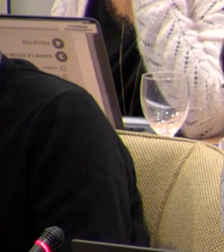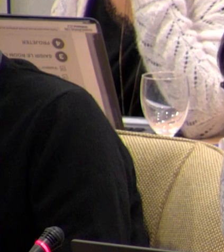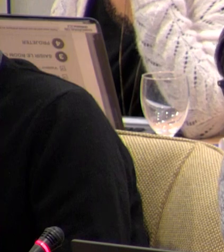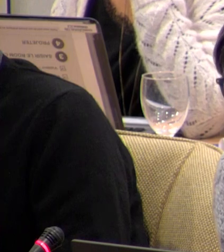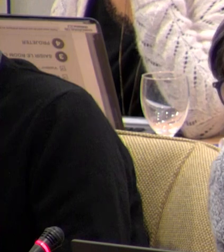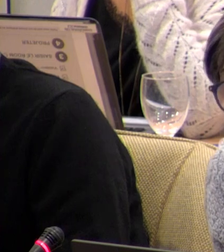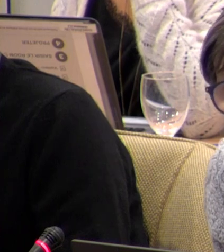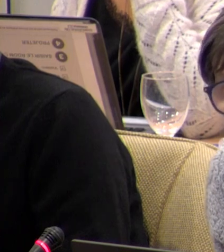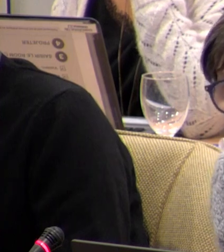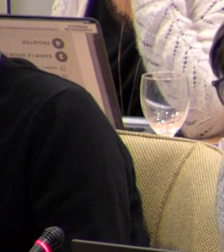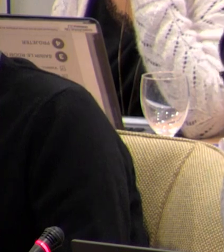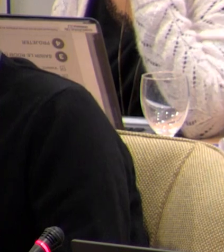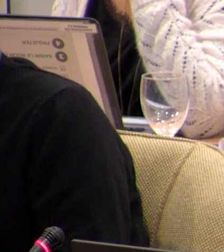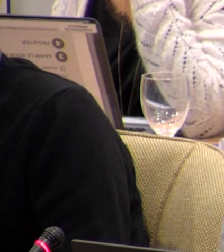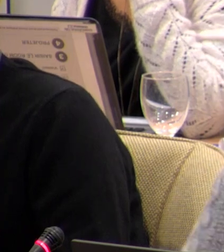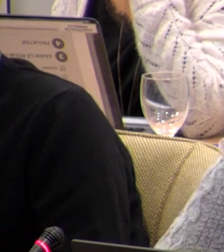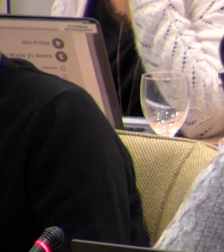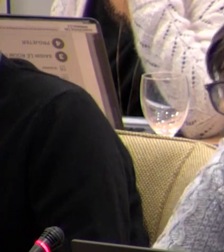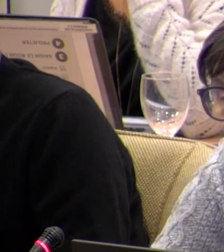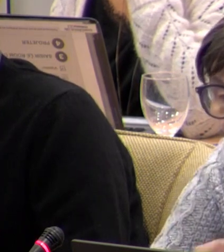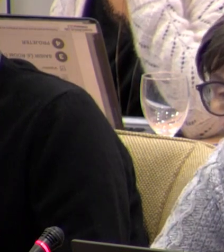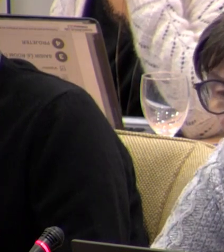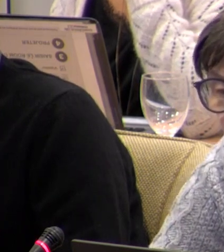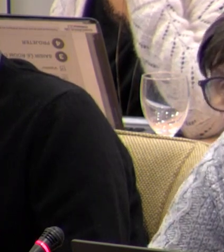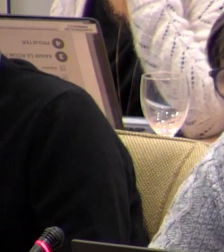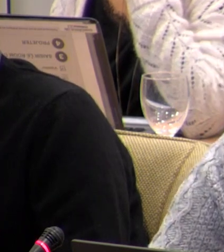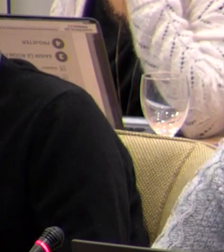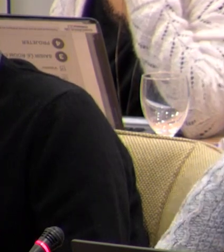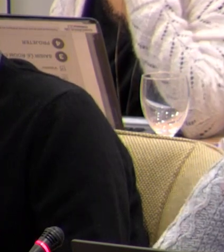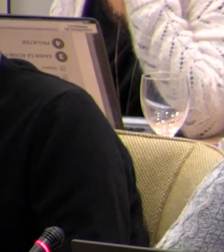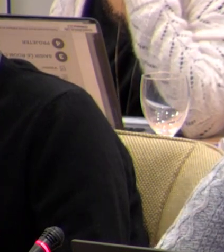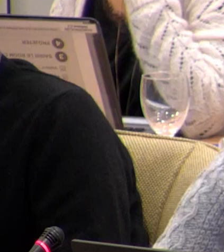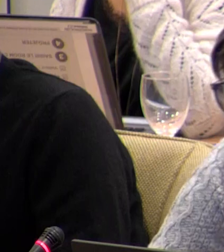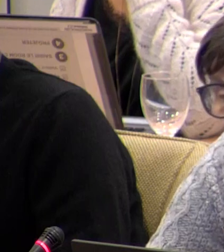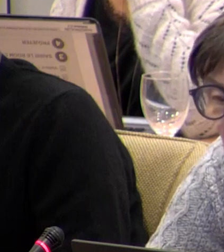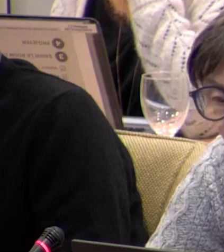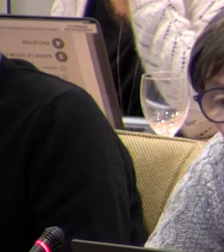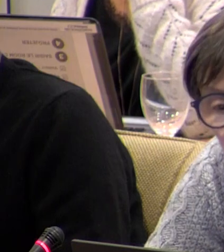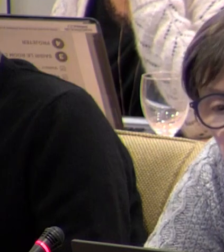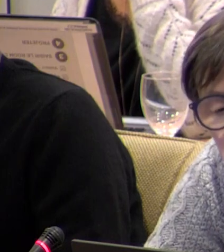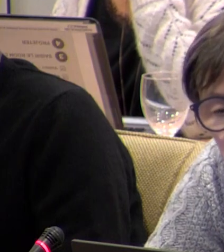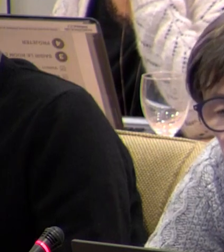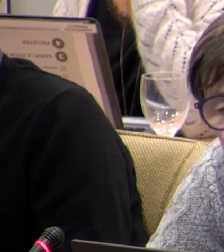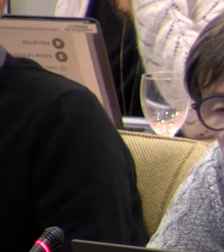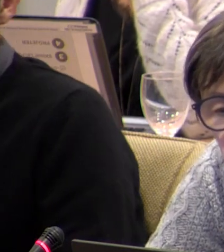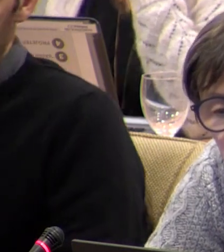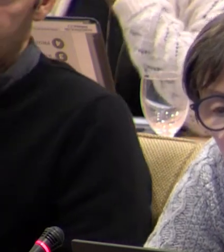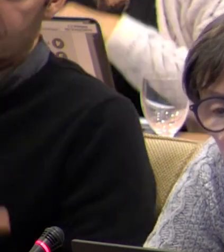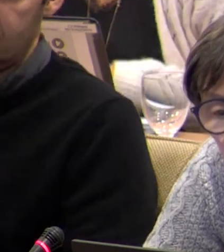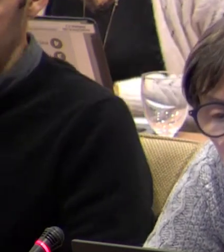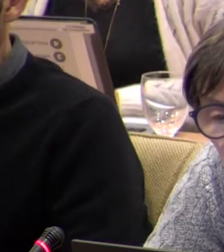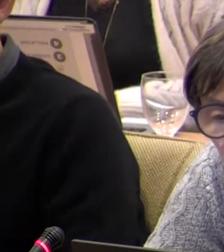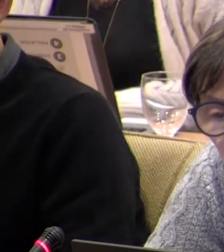véhicules nous avons longuement regardé cette délibération madame maintenant les pales à madame jacques pin au titre de la santé